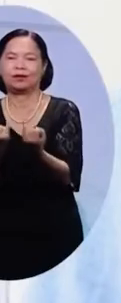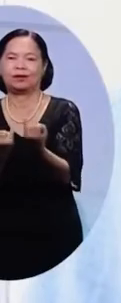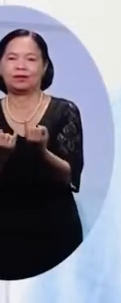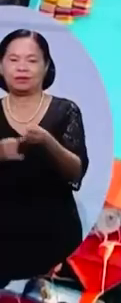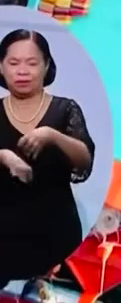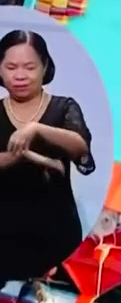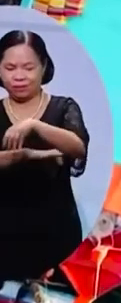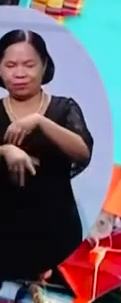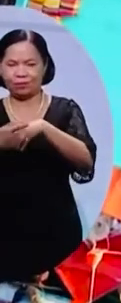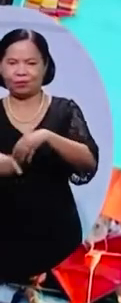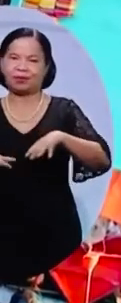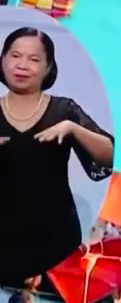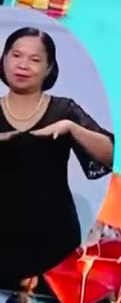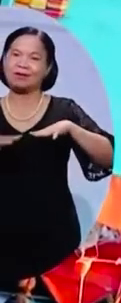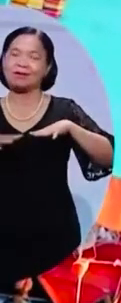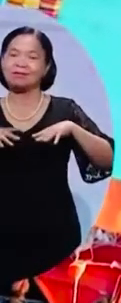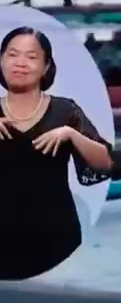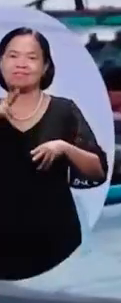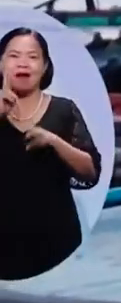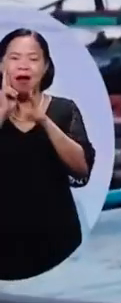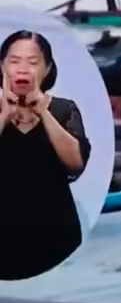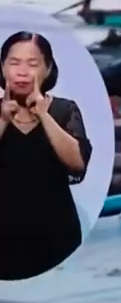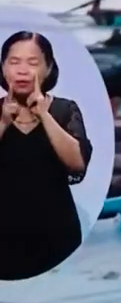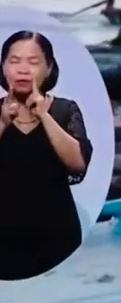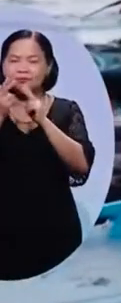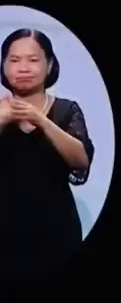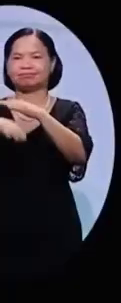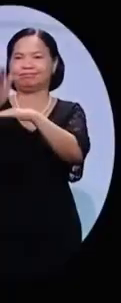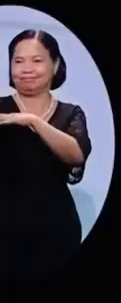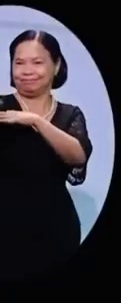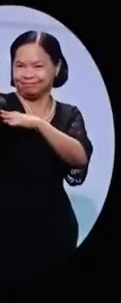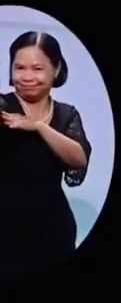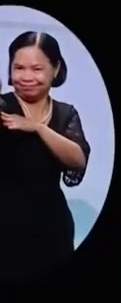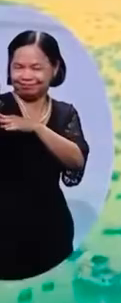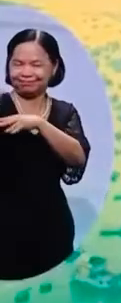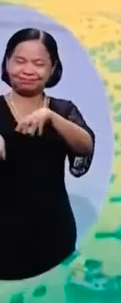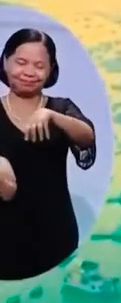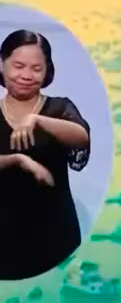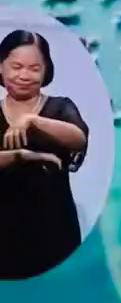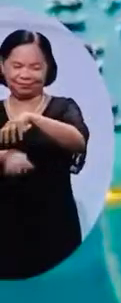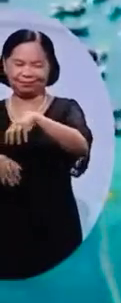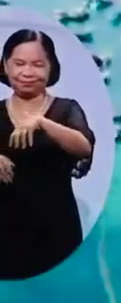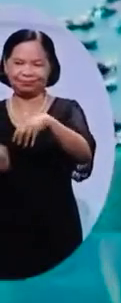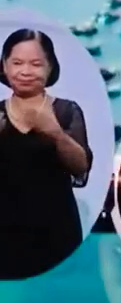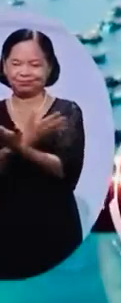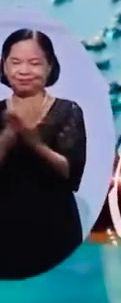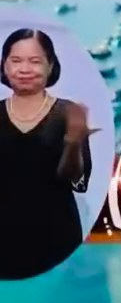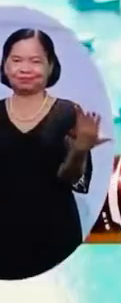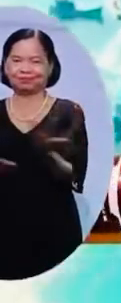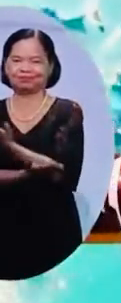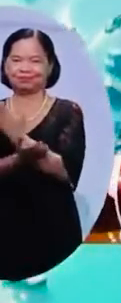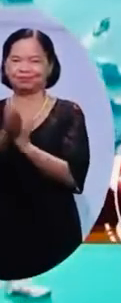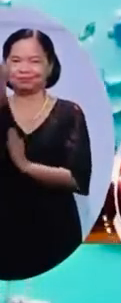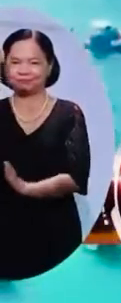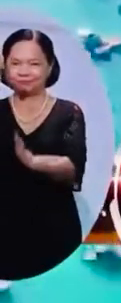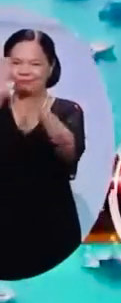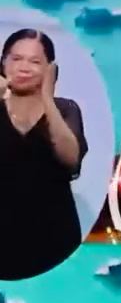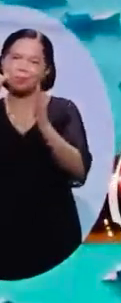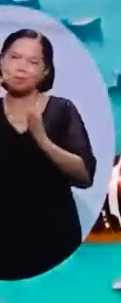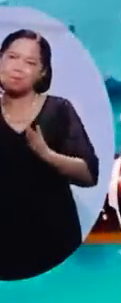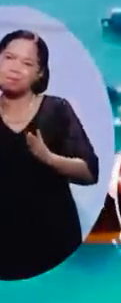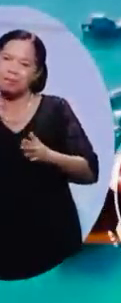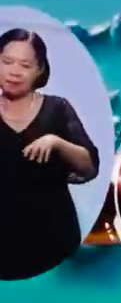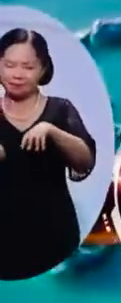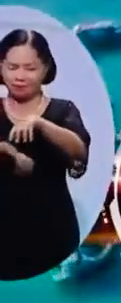dưỡng lý tưởng. Trong tương lai, khi Phú Quốc trở thành một thành phố biển đảo, ngành kinh doanh các dịch vụ du lịch sẽ có những bước tăng trưởng ngoạn